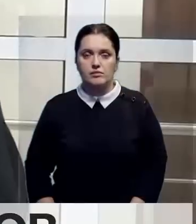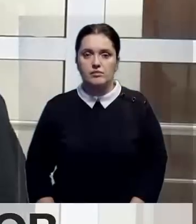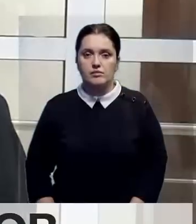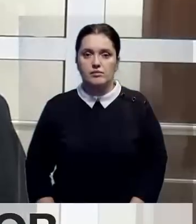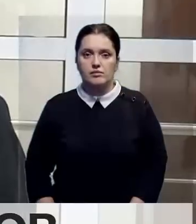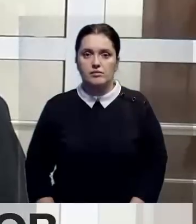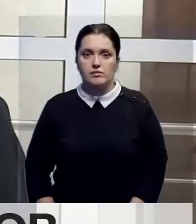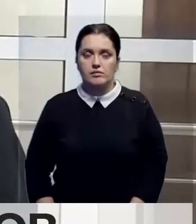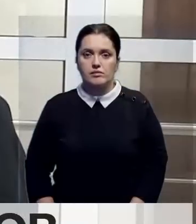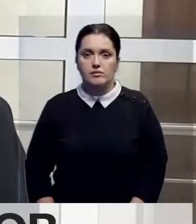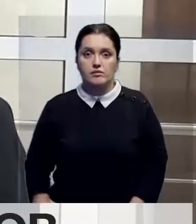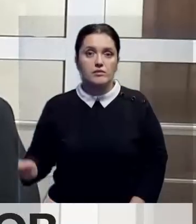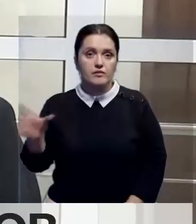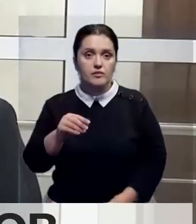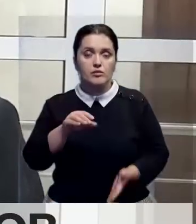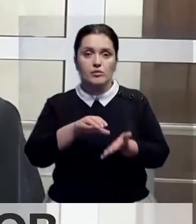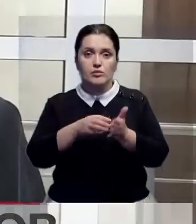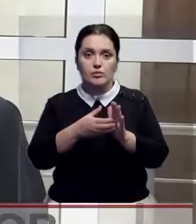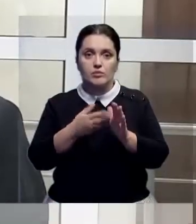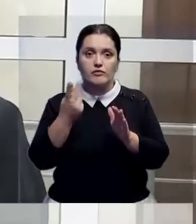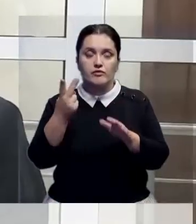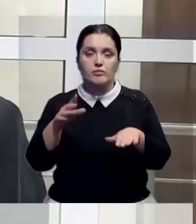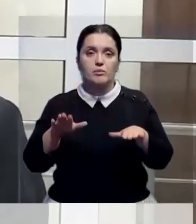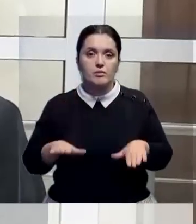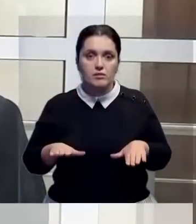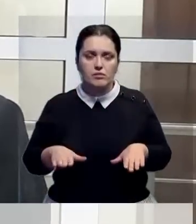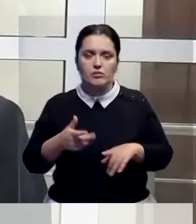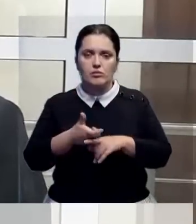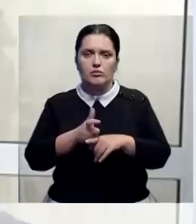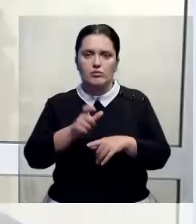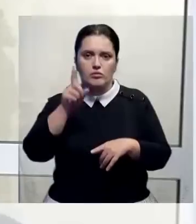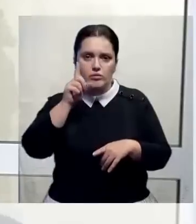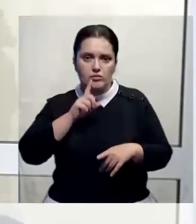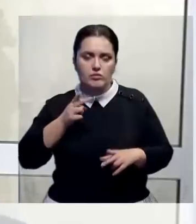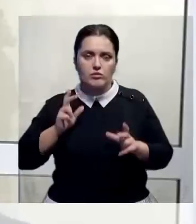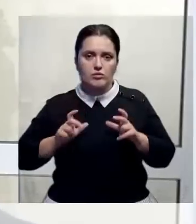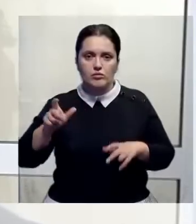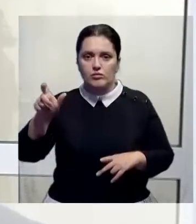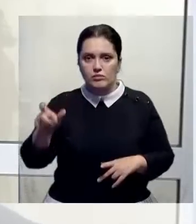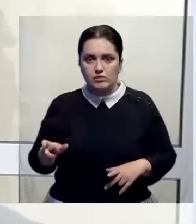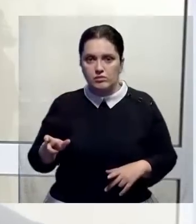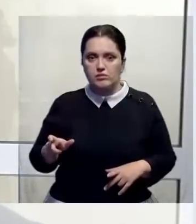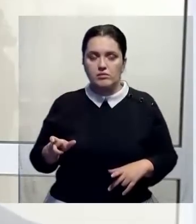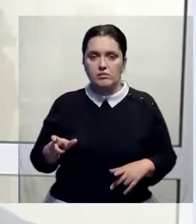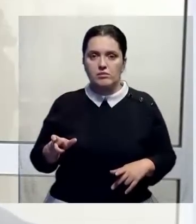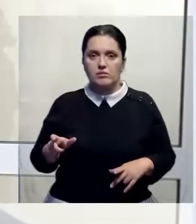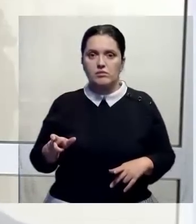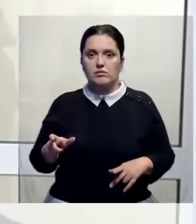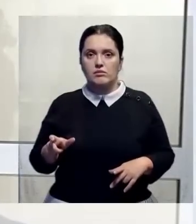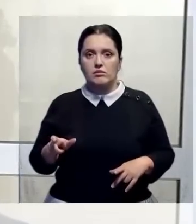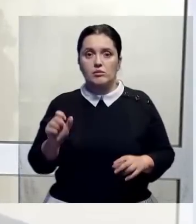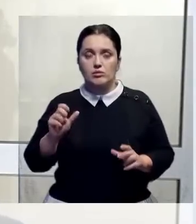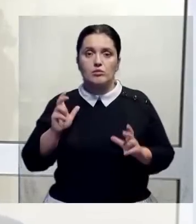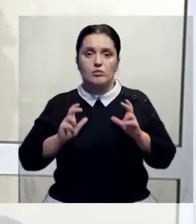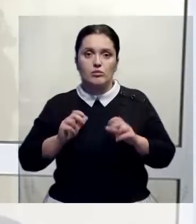Все комнаты двухместные, очень удобные для студентов. Есть залы, просто где могут